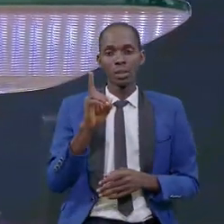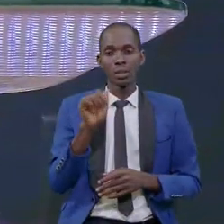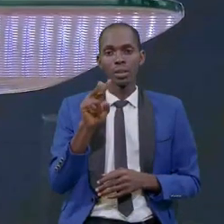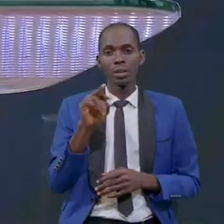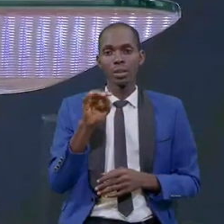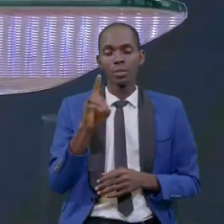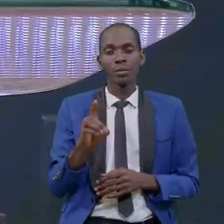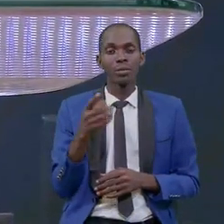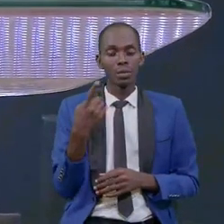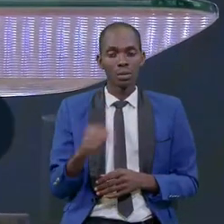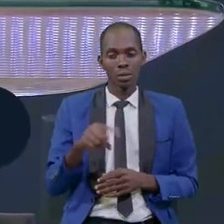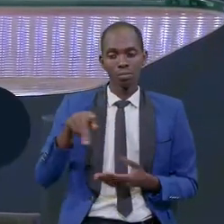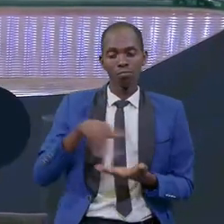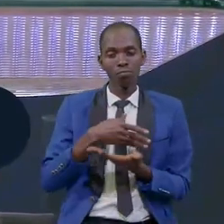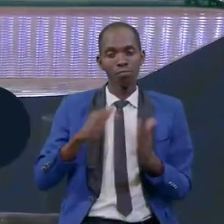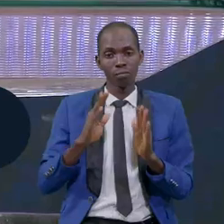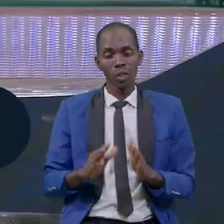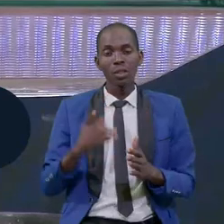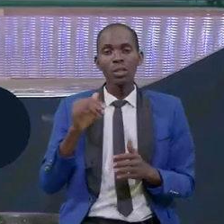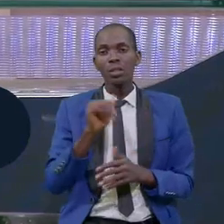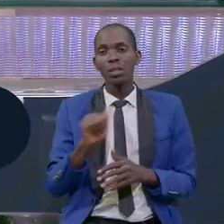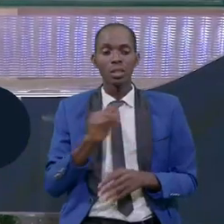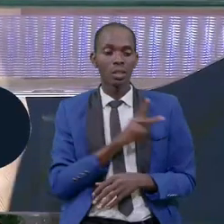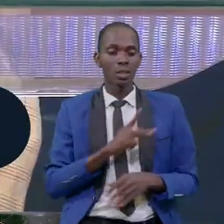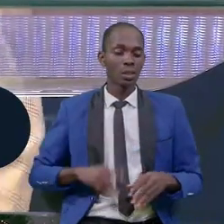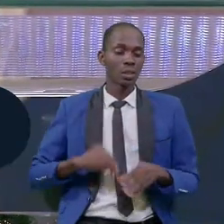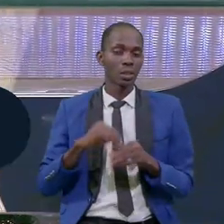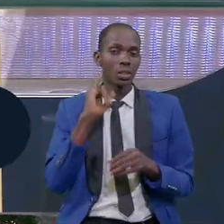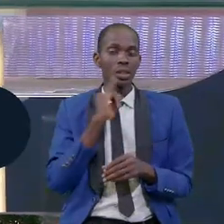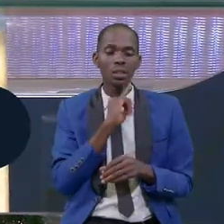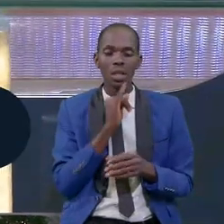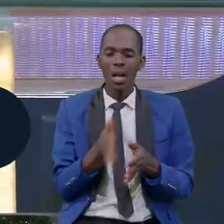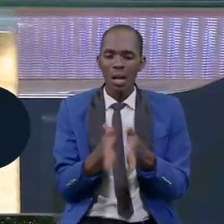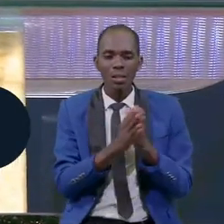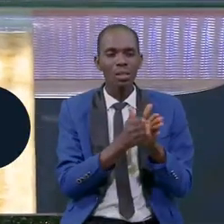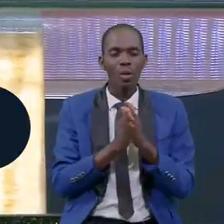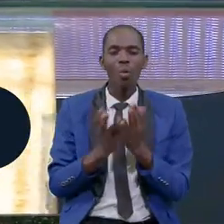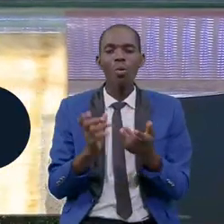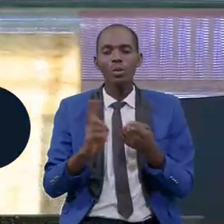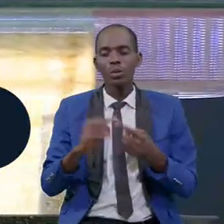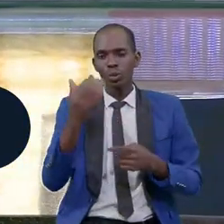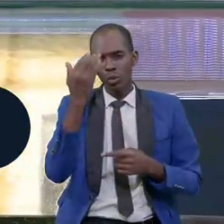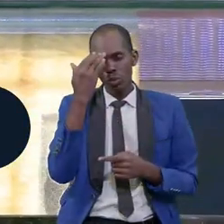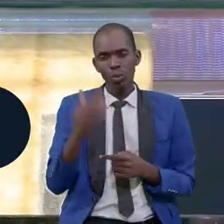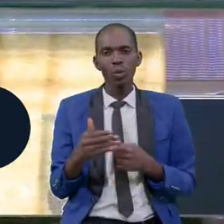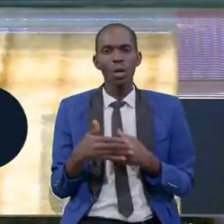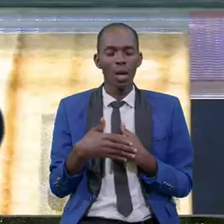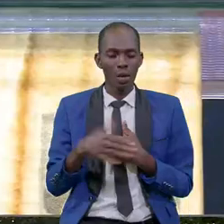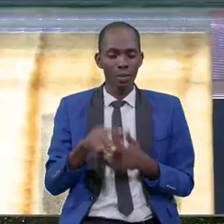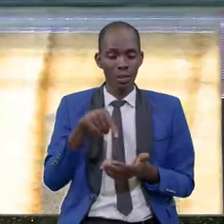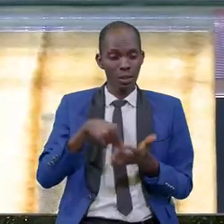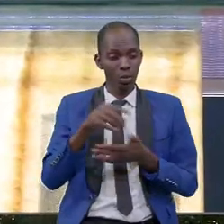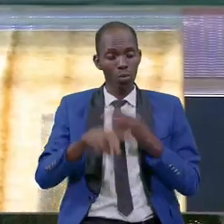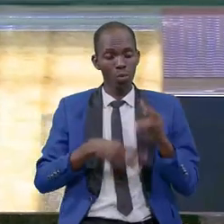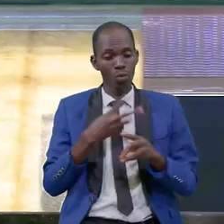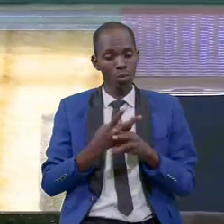Ici, le psalmiste David, le roi d'Israël, posait une question. Il voudrait savoir qu'après ce